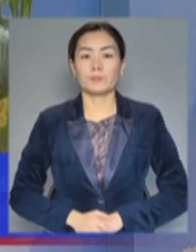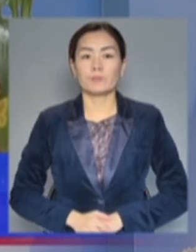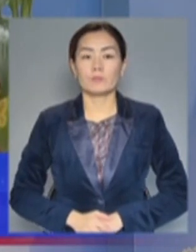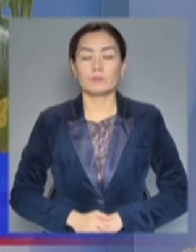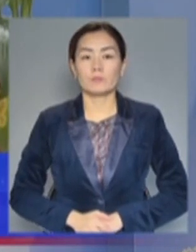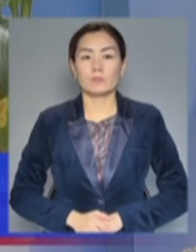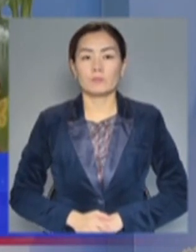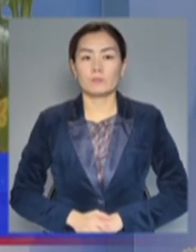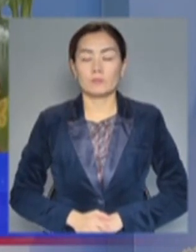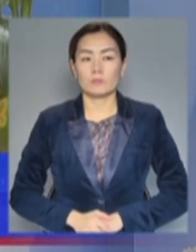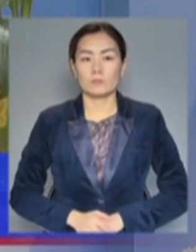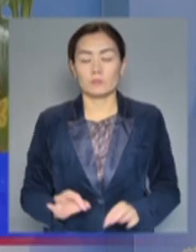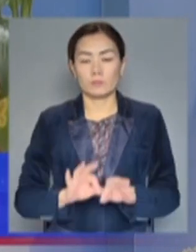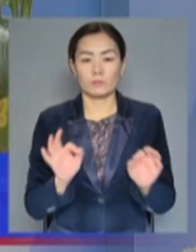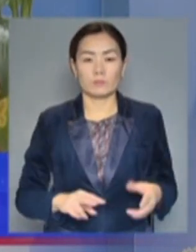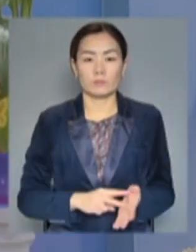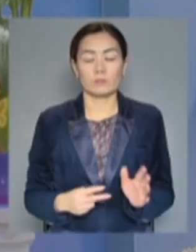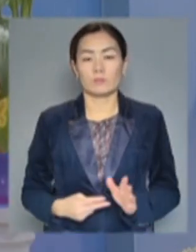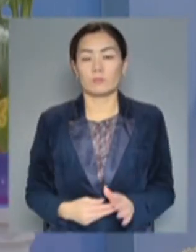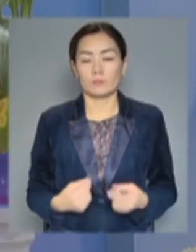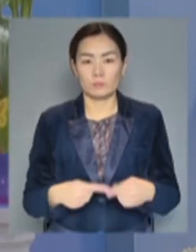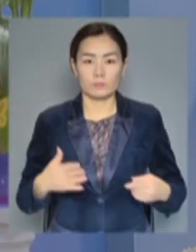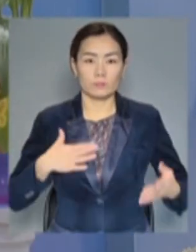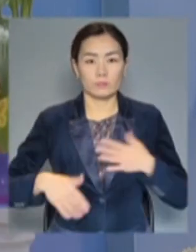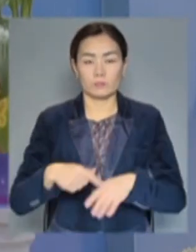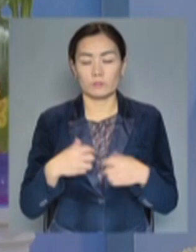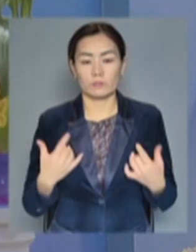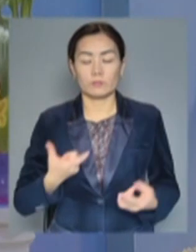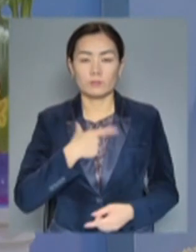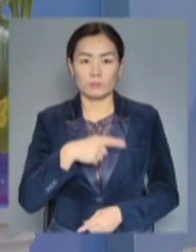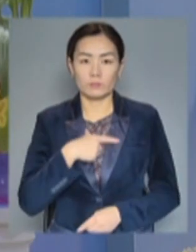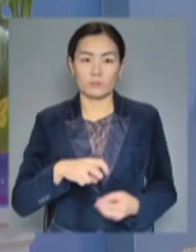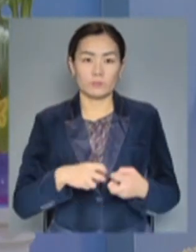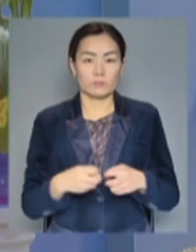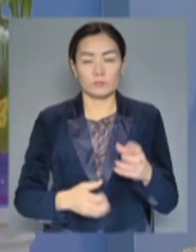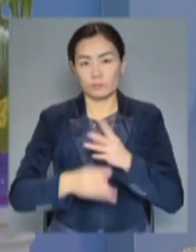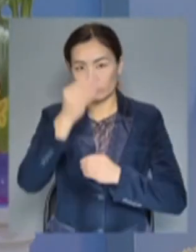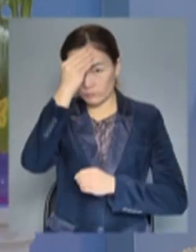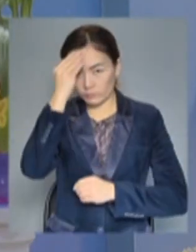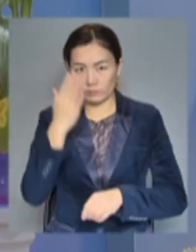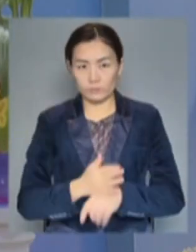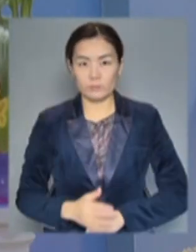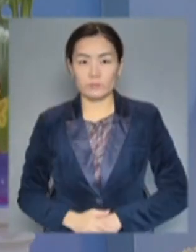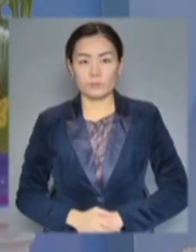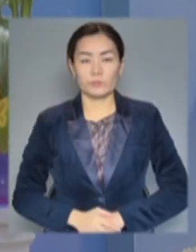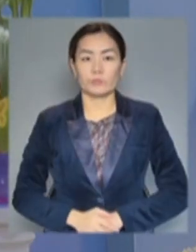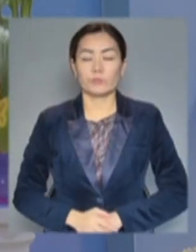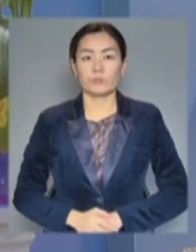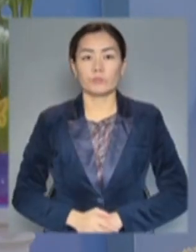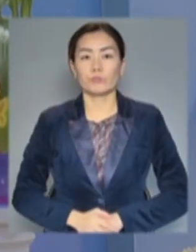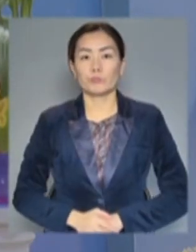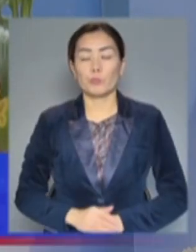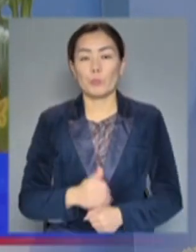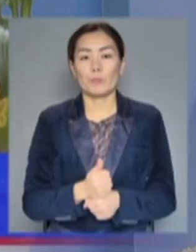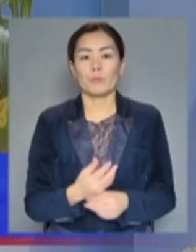аналар өте қуанып жатыр. Қаншама өздеріне керекті нәрселер алып жатыр, білім алып жатыр. Бұның ішінде